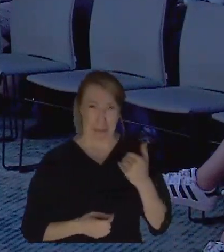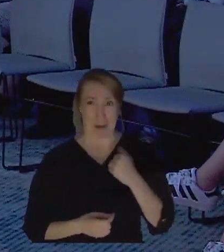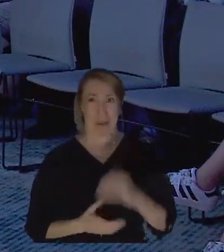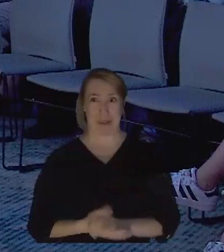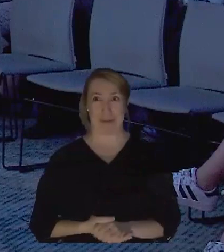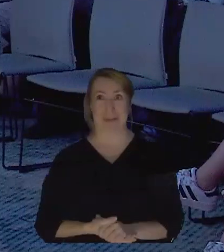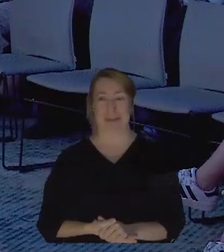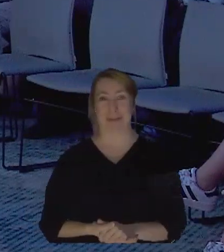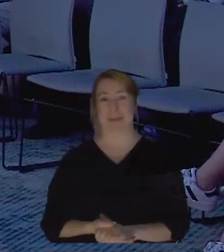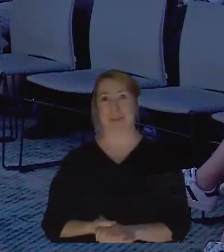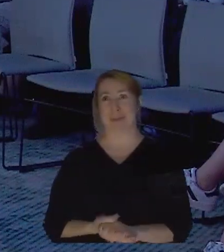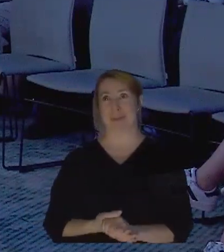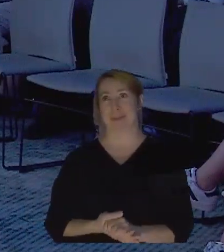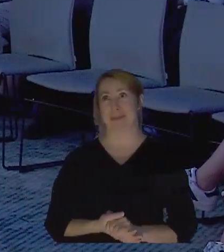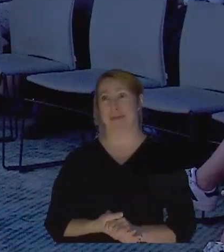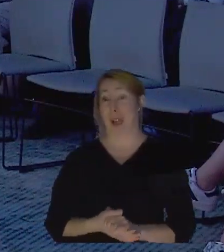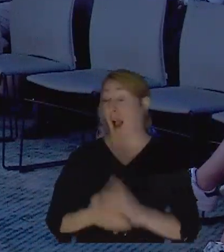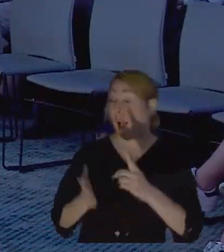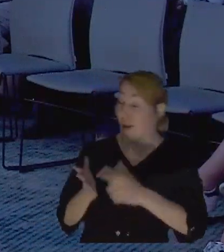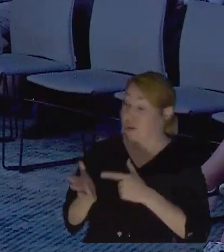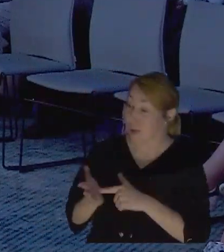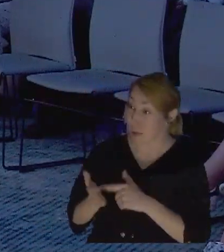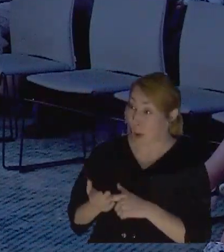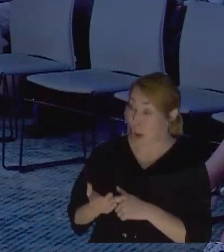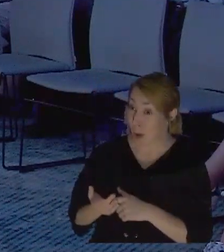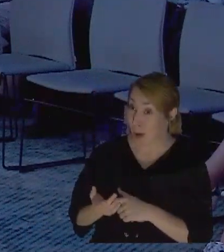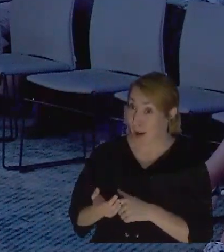euforii biegacza. Jak często to się zdarza?